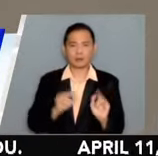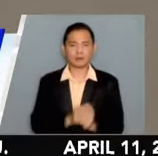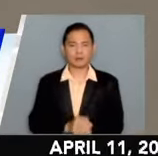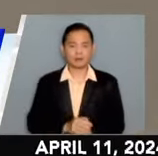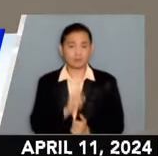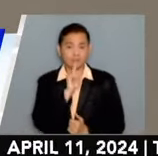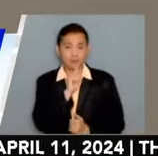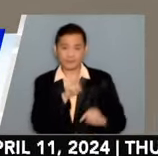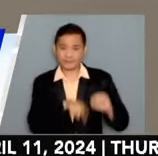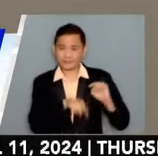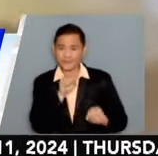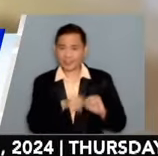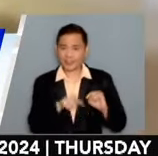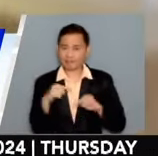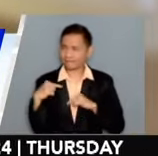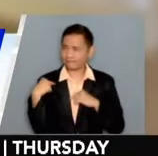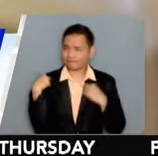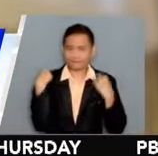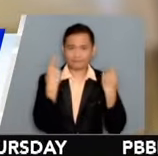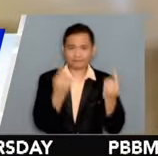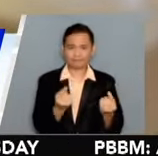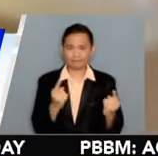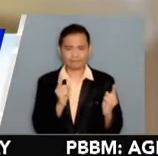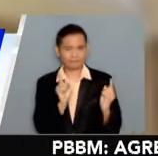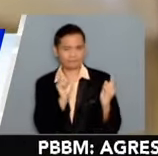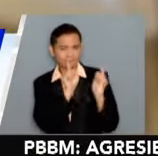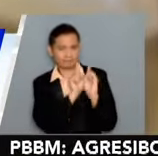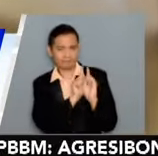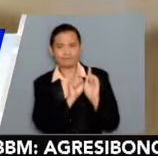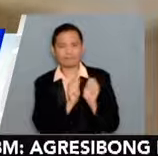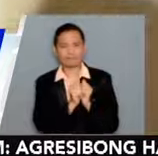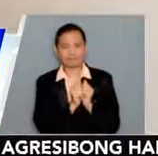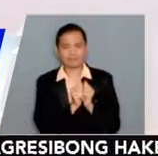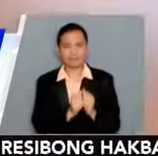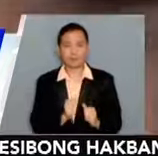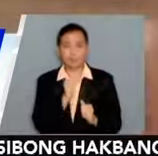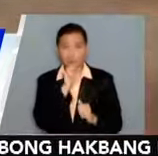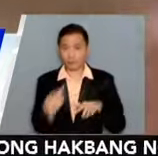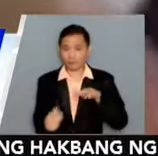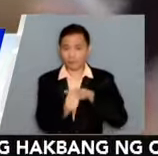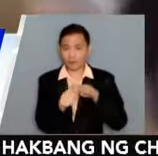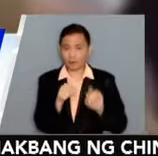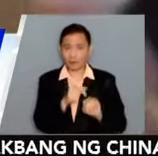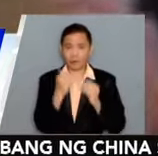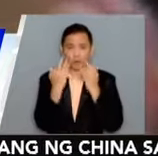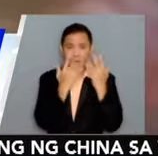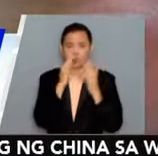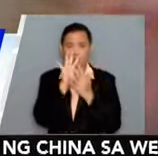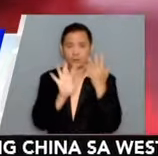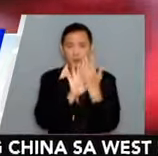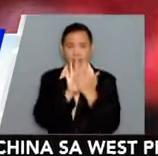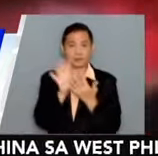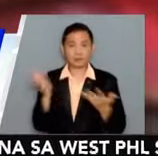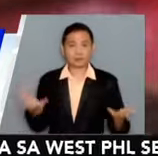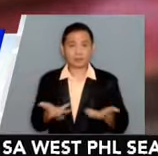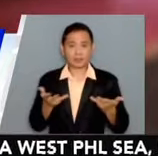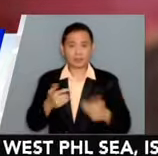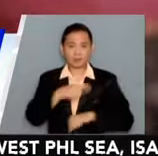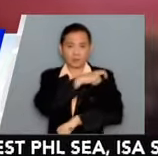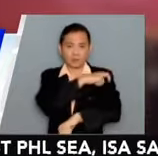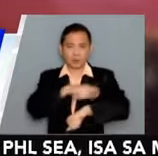over the years. Present si Alden sa birthday celebration ng actress sa Palawan at naging usap-usapan ang kanilang sweet